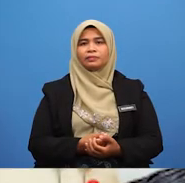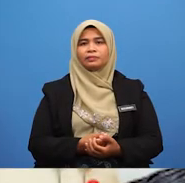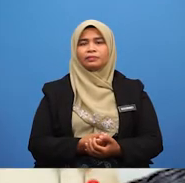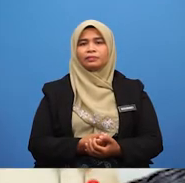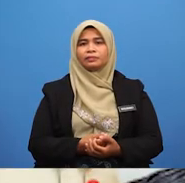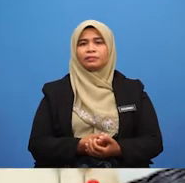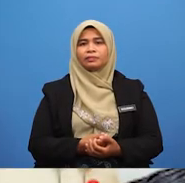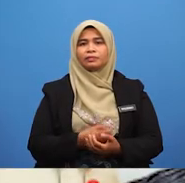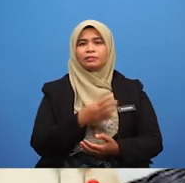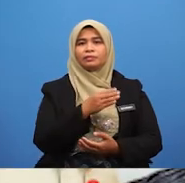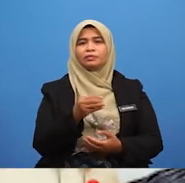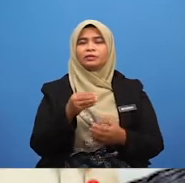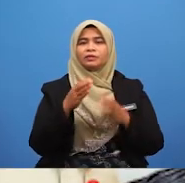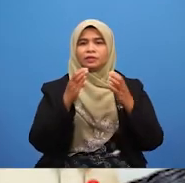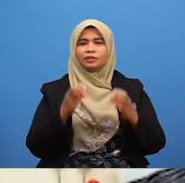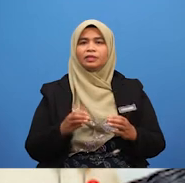meratakan pola